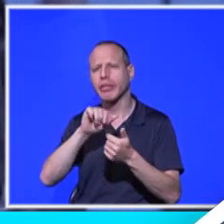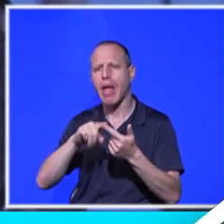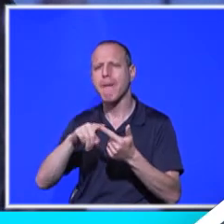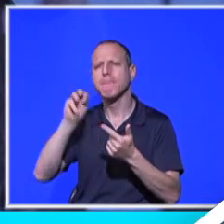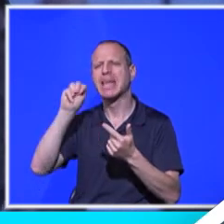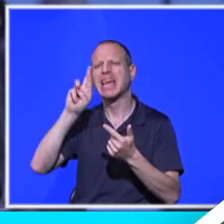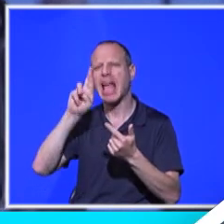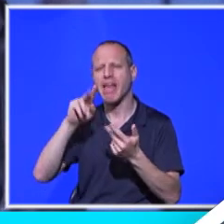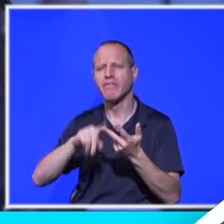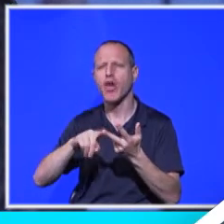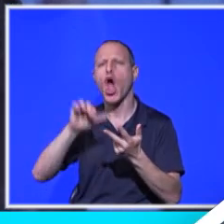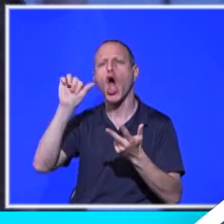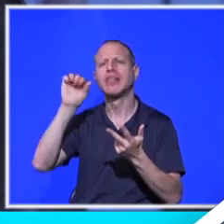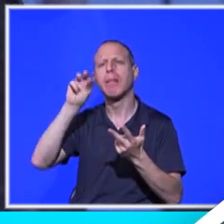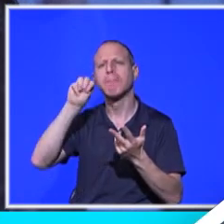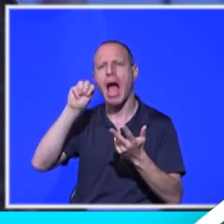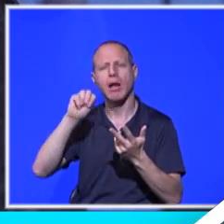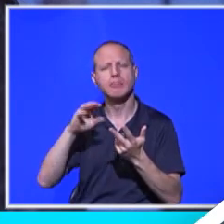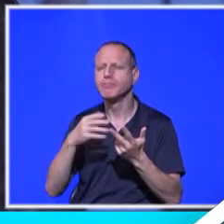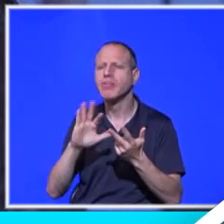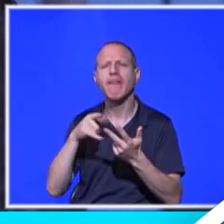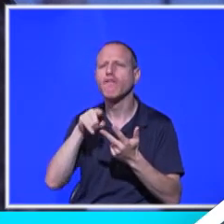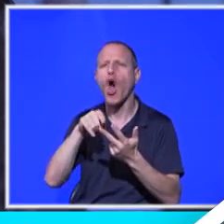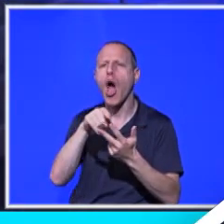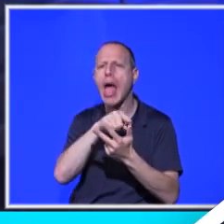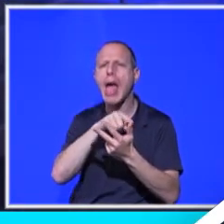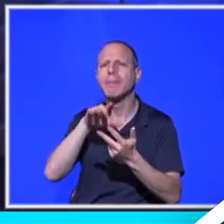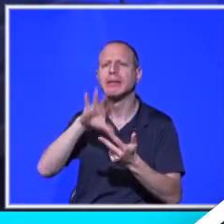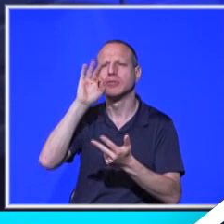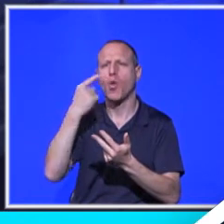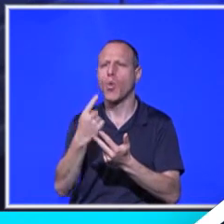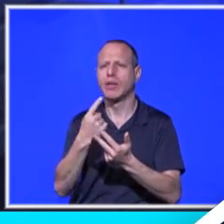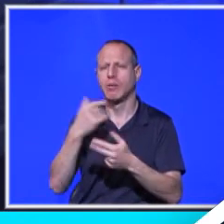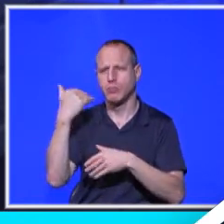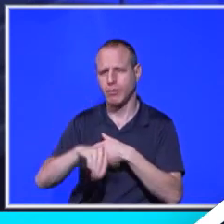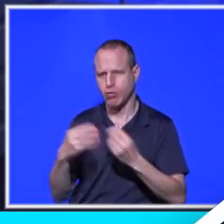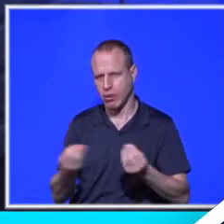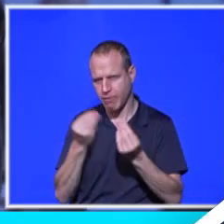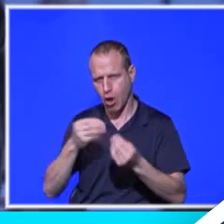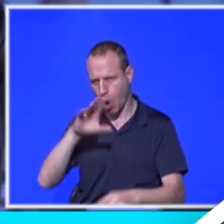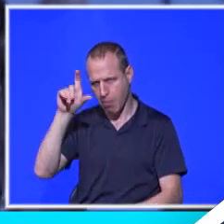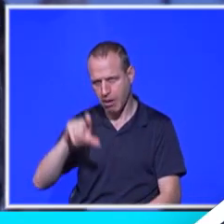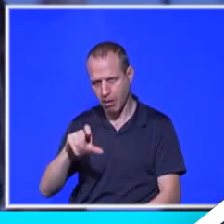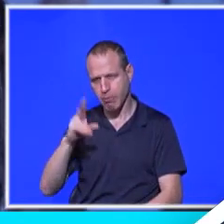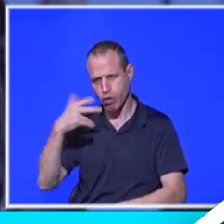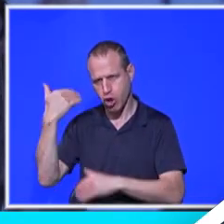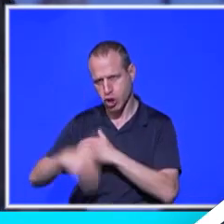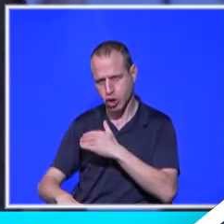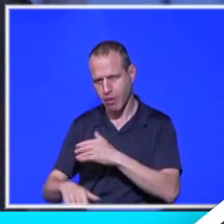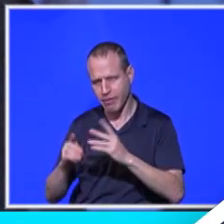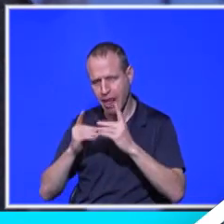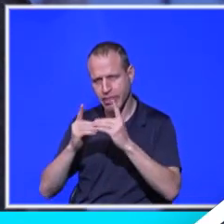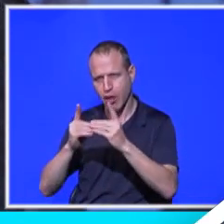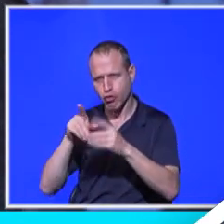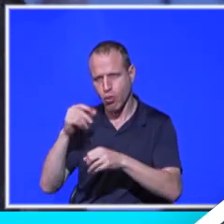מירי רגב, על אוסנת מרק? איפה הם ימצאו את עצמם? הרי בסופו של דבר, כל בן אדם יש סוף לדרך